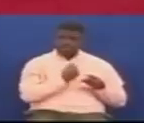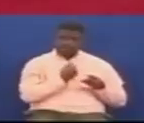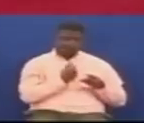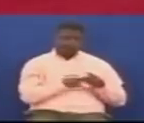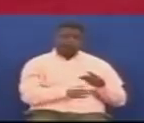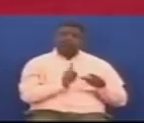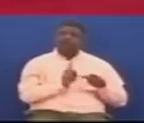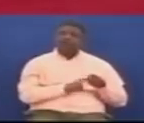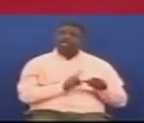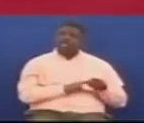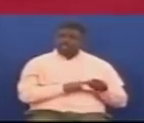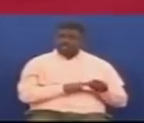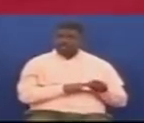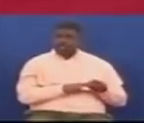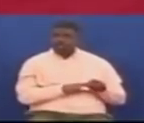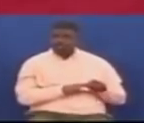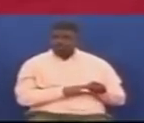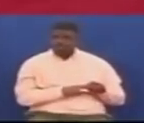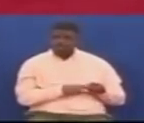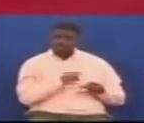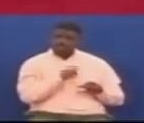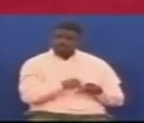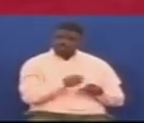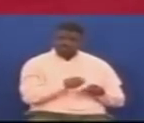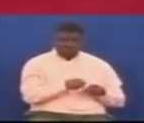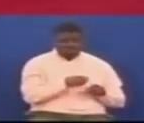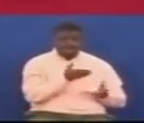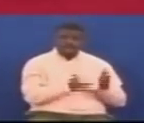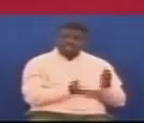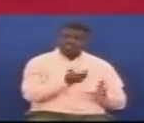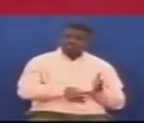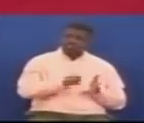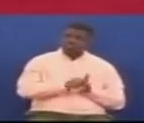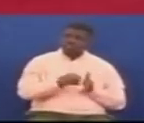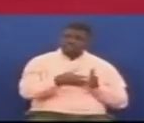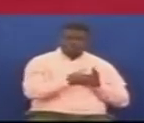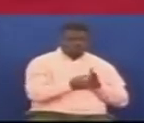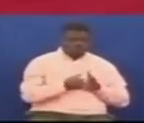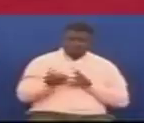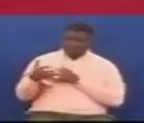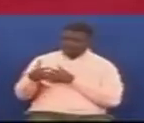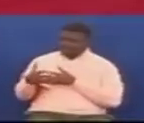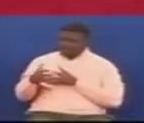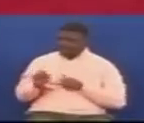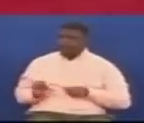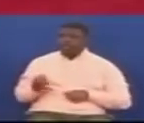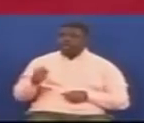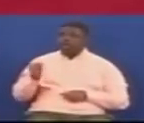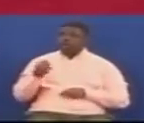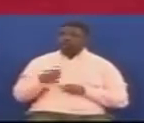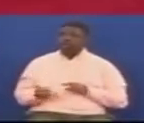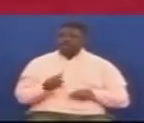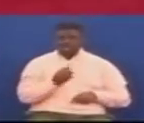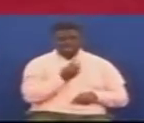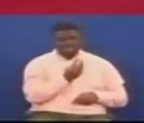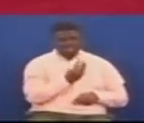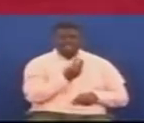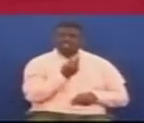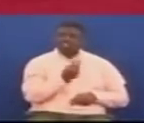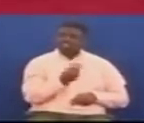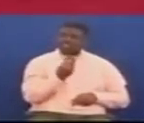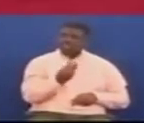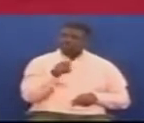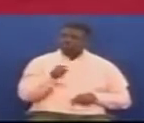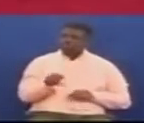secondary income account, ambapo nakisi iliongezeka kwa dola za Marekani milioni 423.1